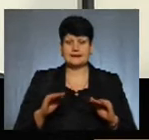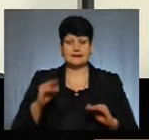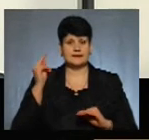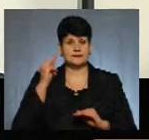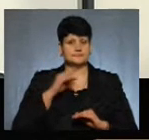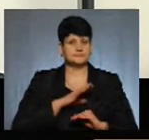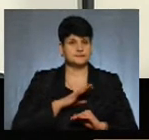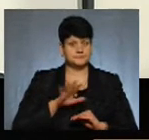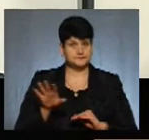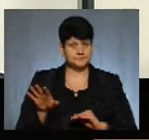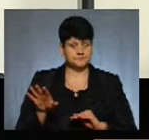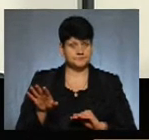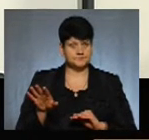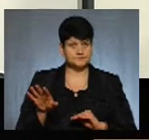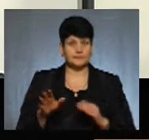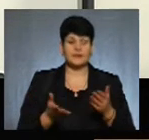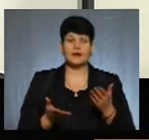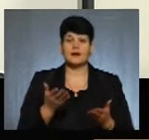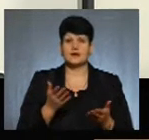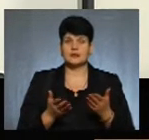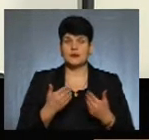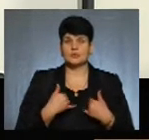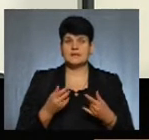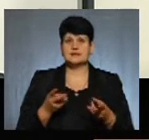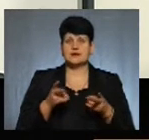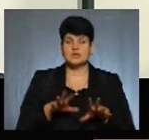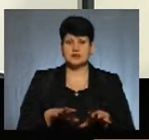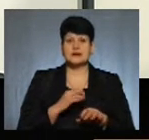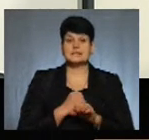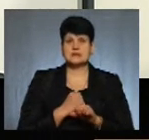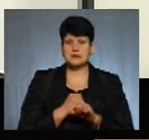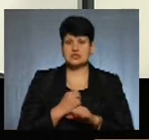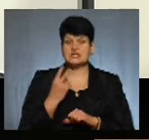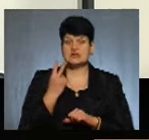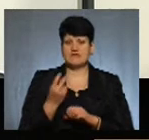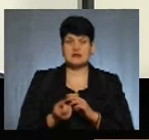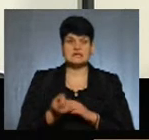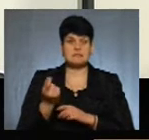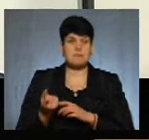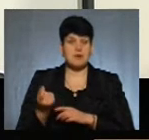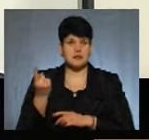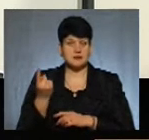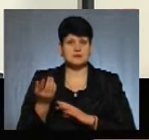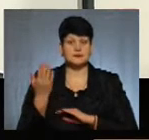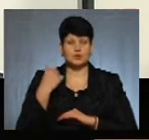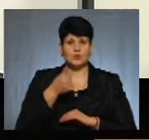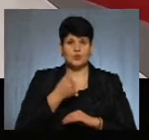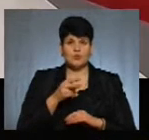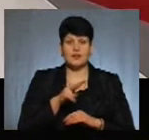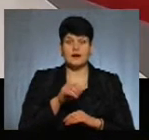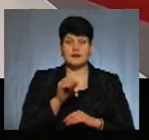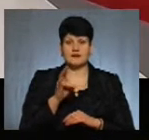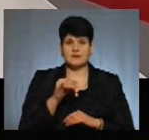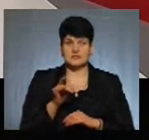не вчилися. Але в нас залишаються діючими два спалахи ще з минулого року. Це в